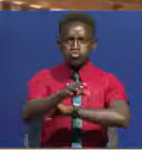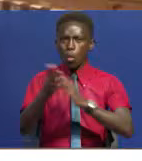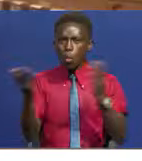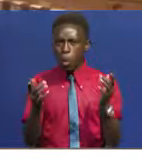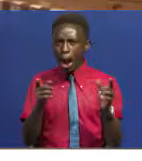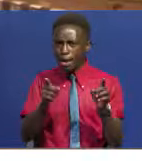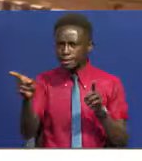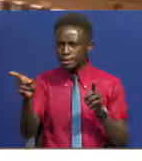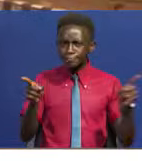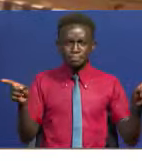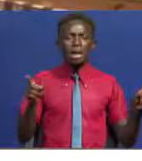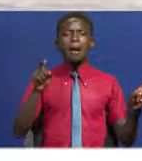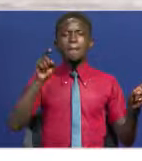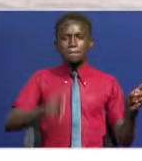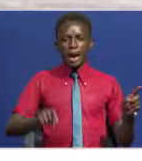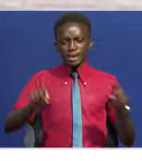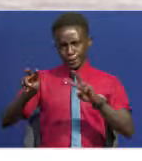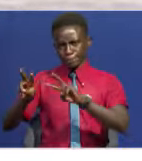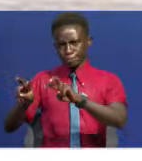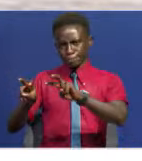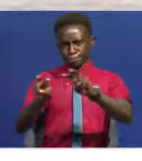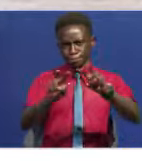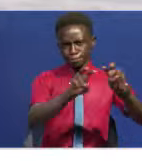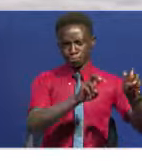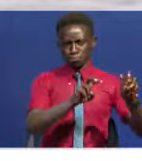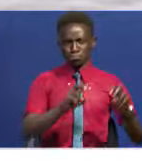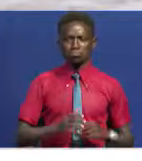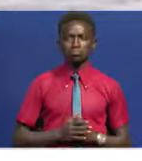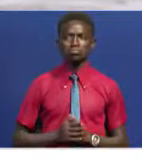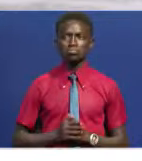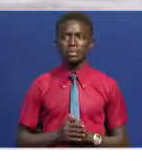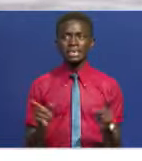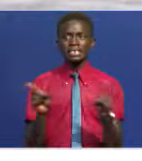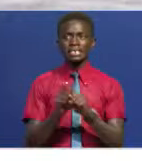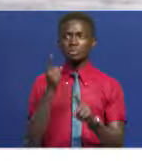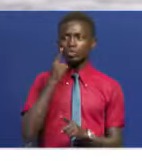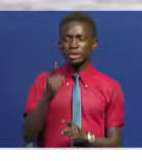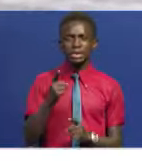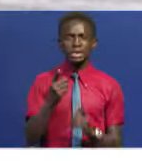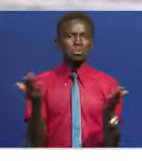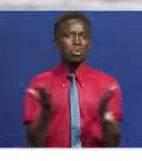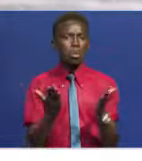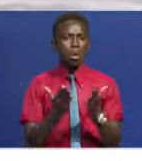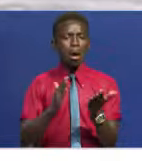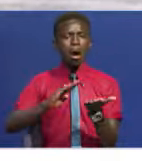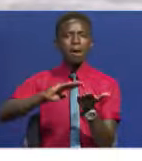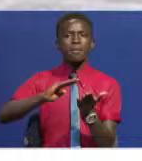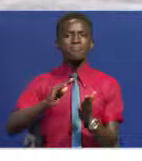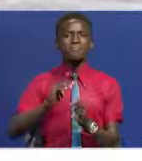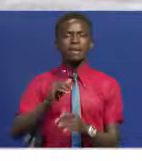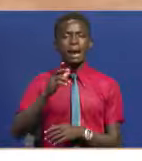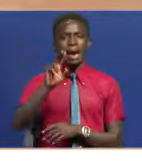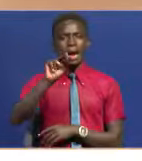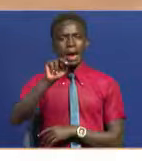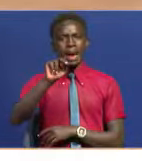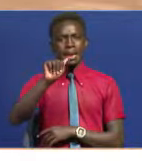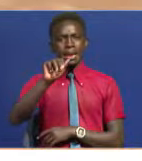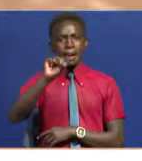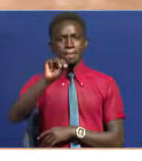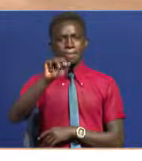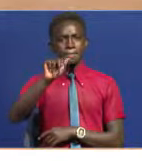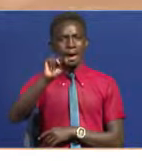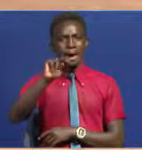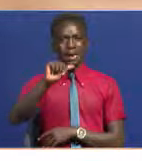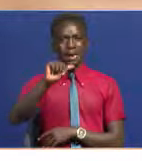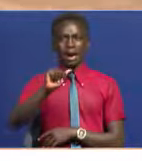kwa umakinifu sana. Mafuriko hayo pia yalifanya sehemu ya barabara ya Namanga isipitike baada ya mto Athi kuvunja kingo